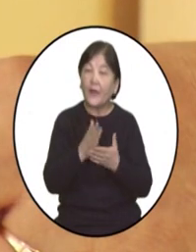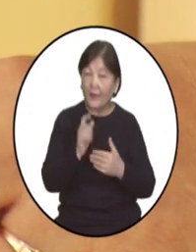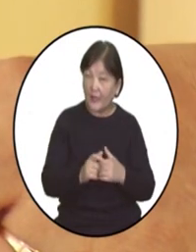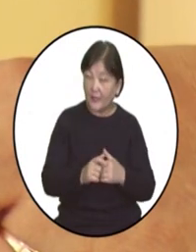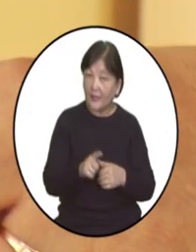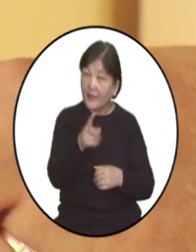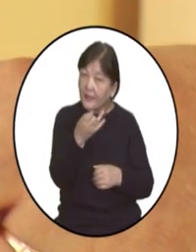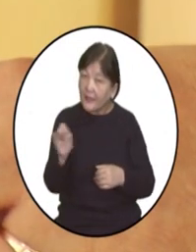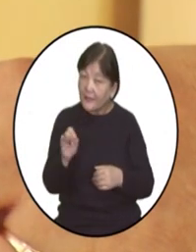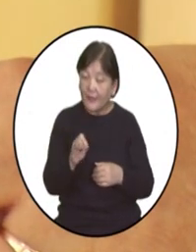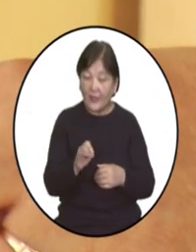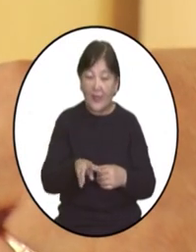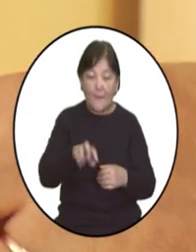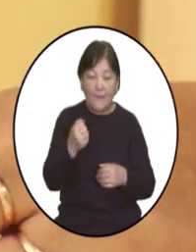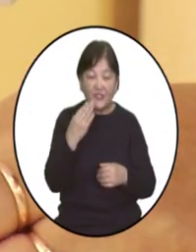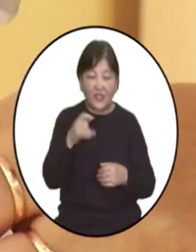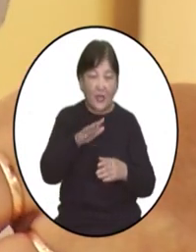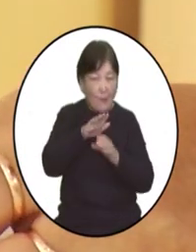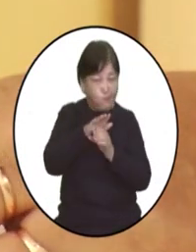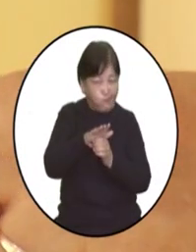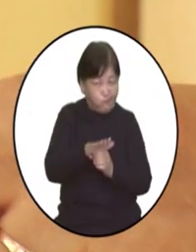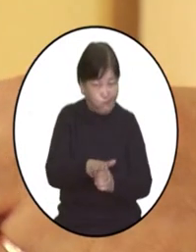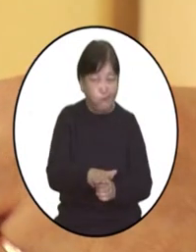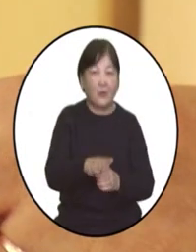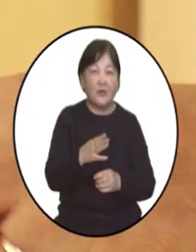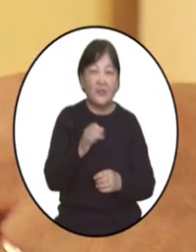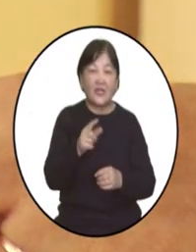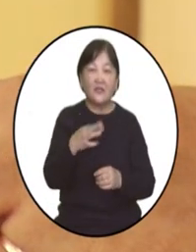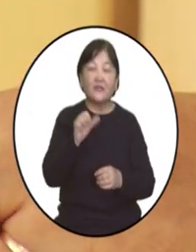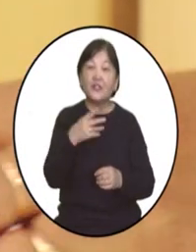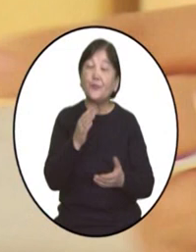химаны энэ маш их хэмжээр шахагдж байгаа.